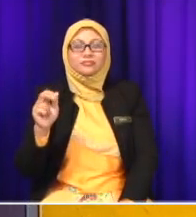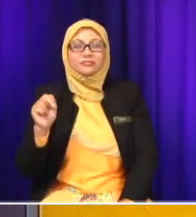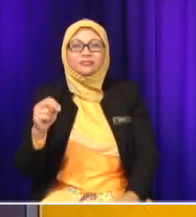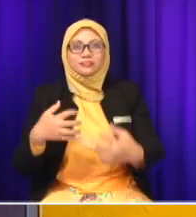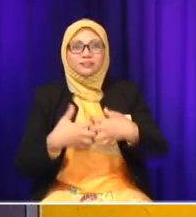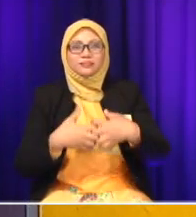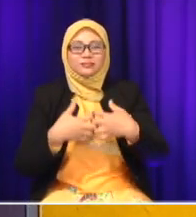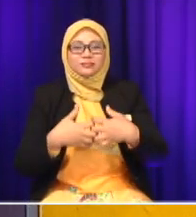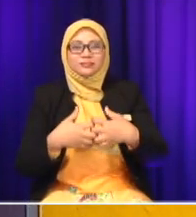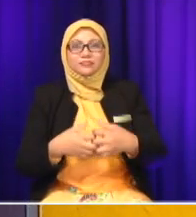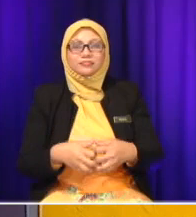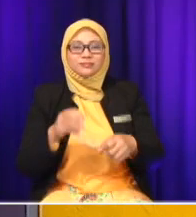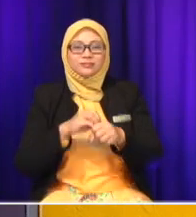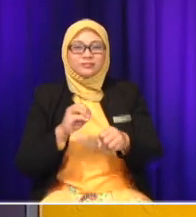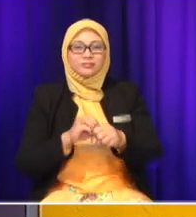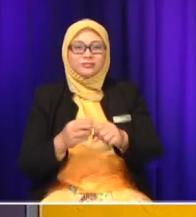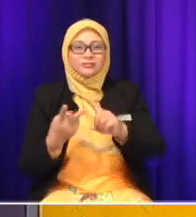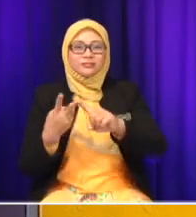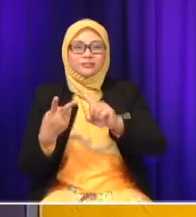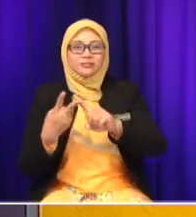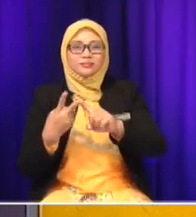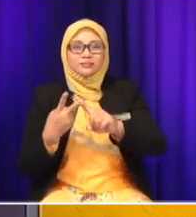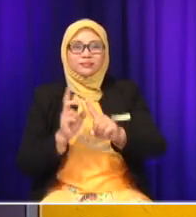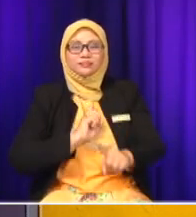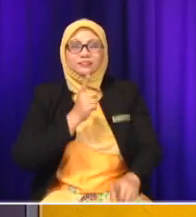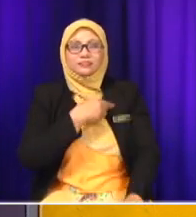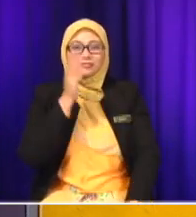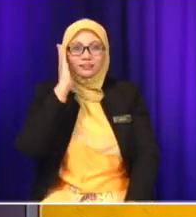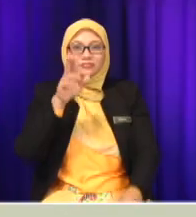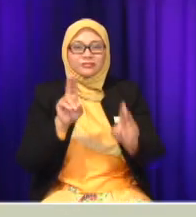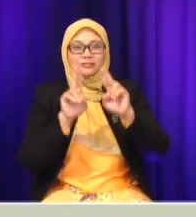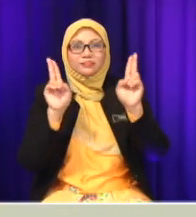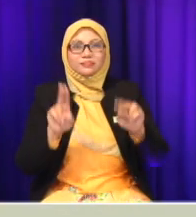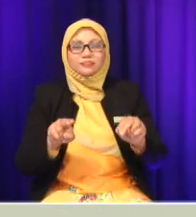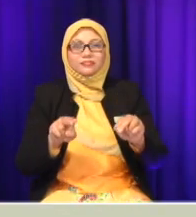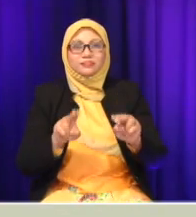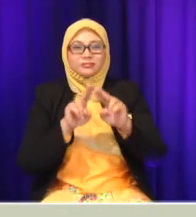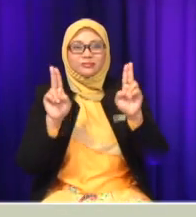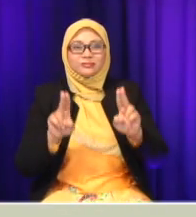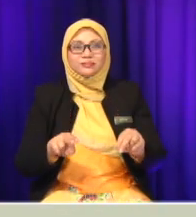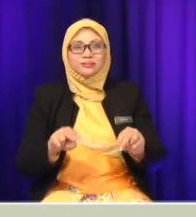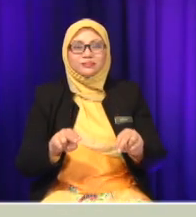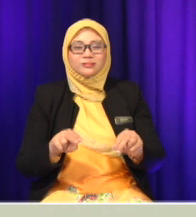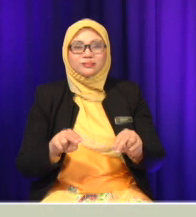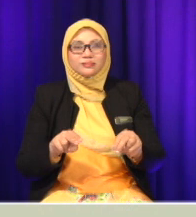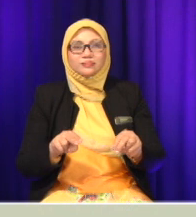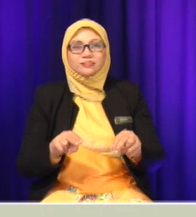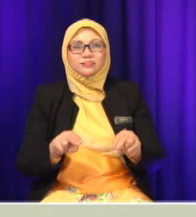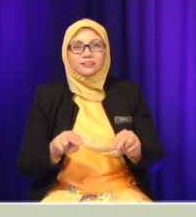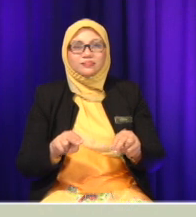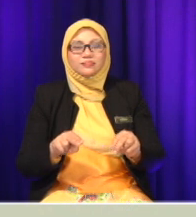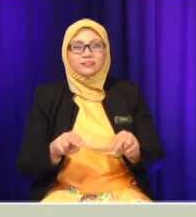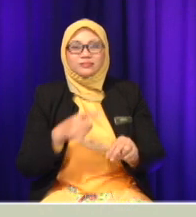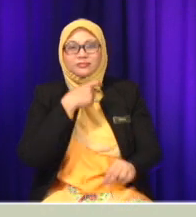jadi dalam yang kedua Ni dalam yang Langkah kedua kita akan menguji ujian mampatan kering dan juga ujian mampatan